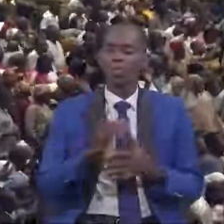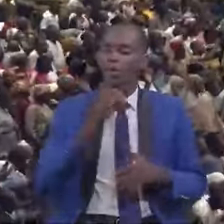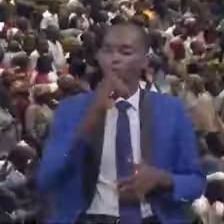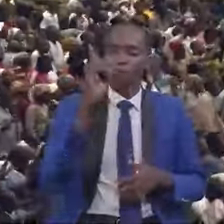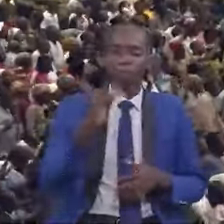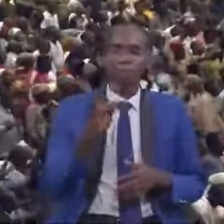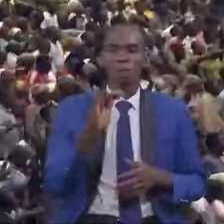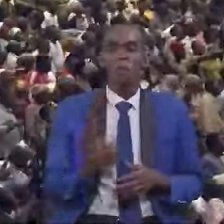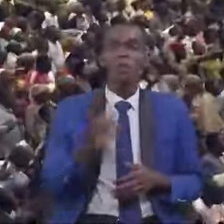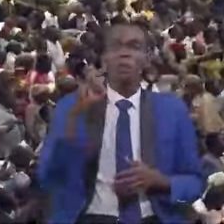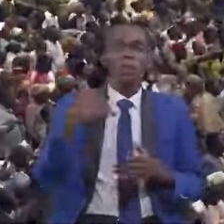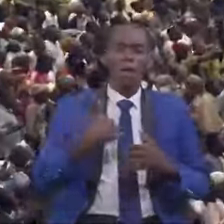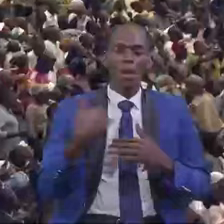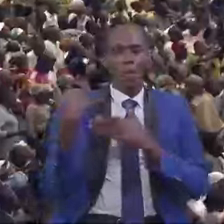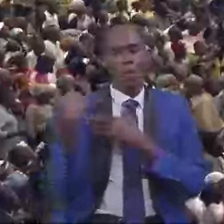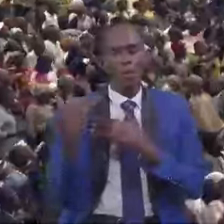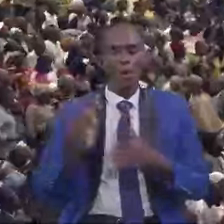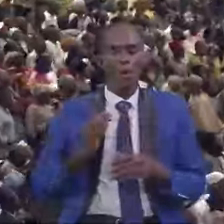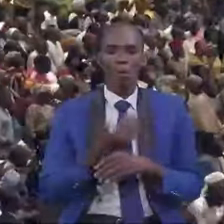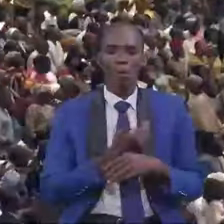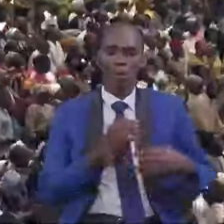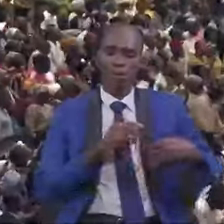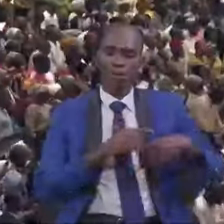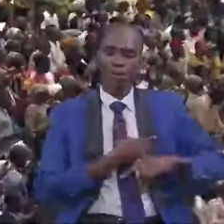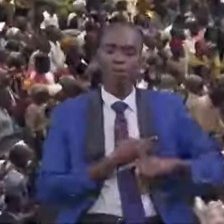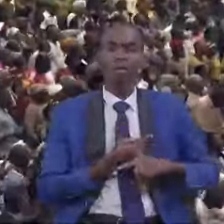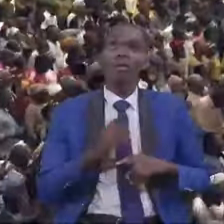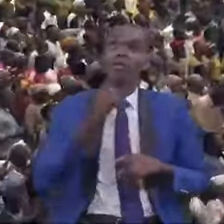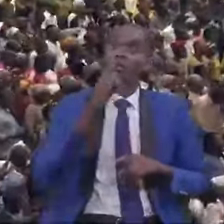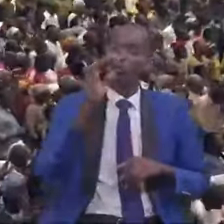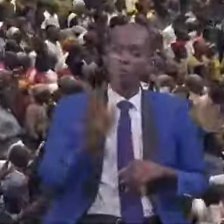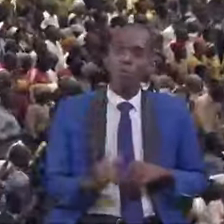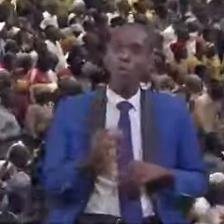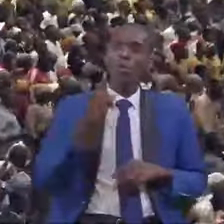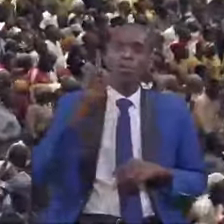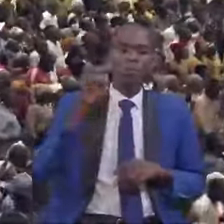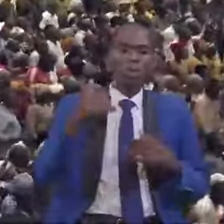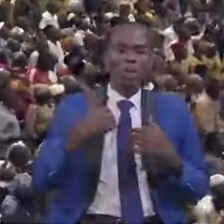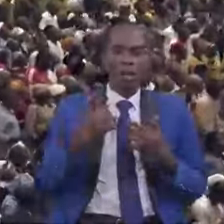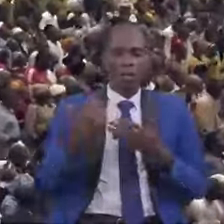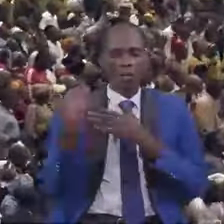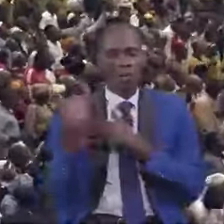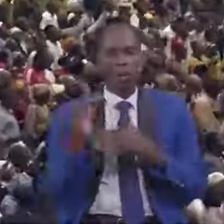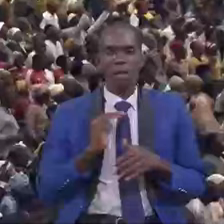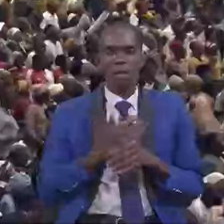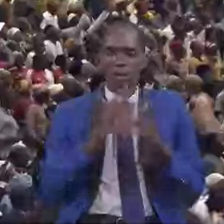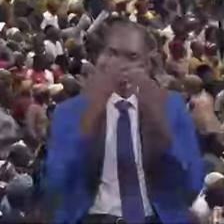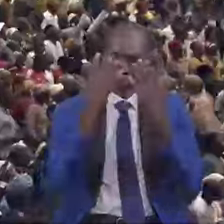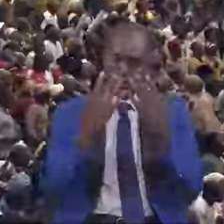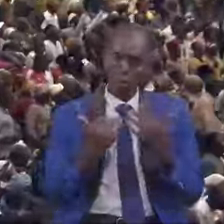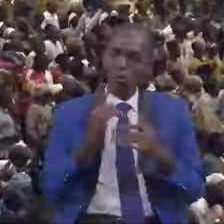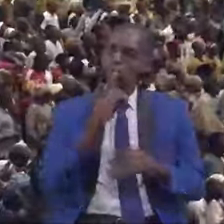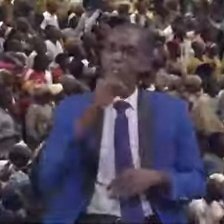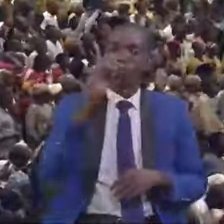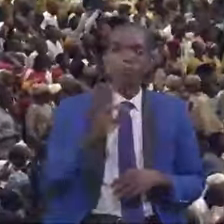Oui, certainement, il a porté nos souffrances. Certainement, il a porté nos